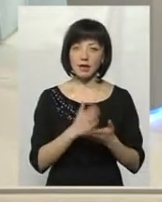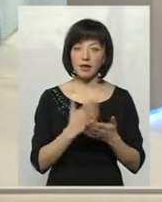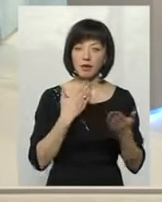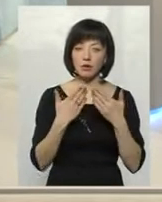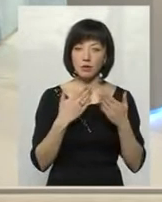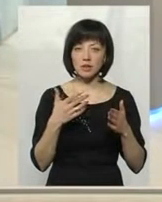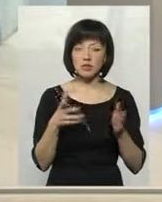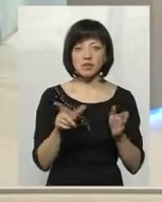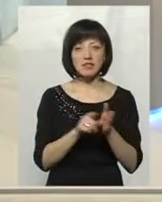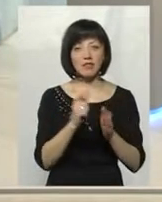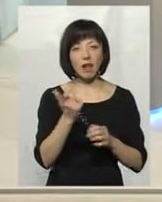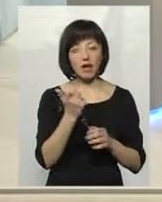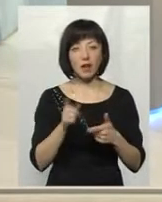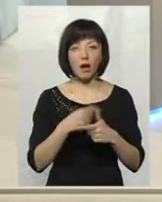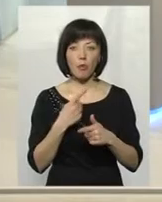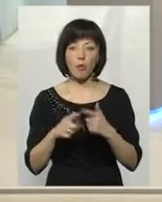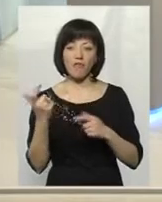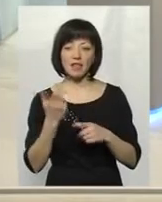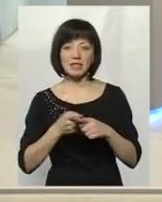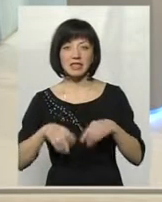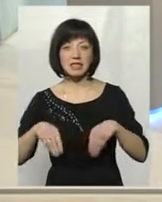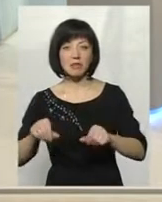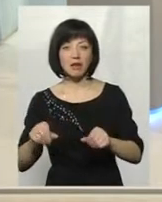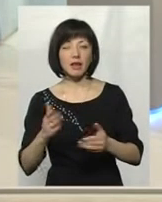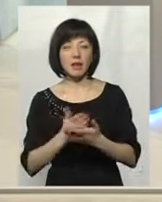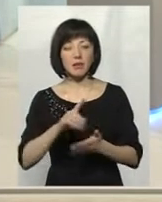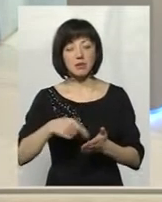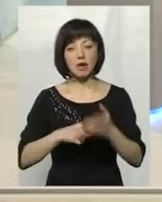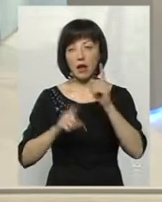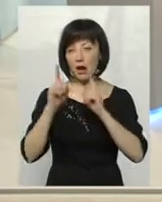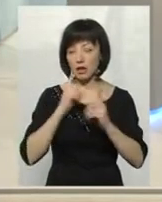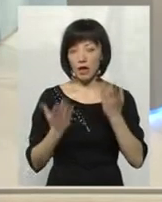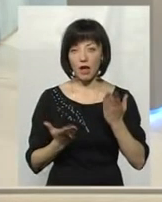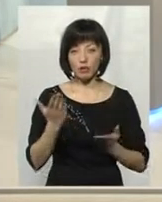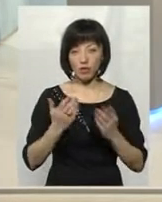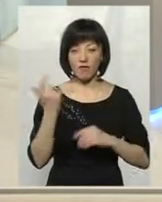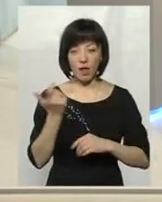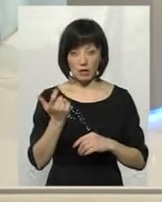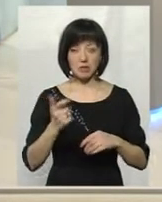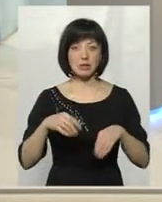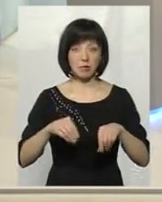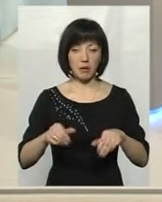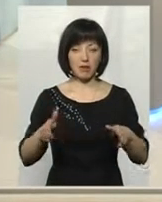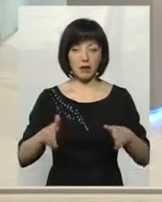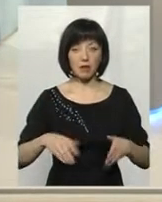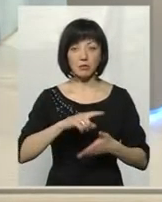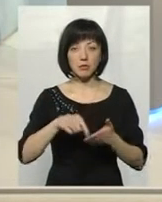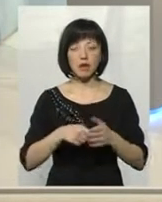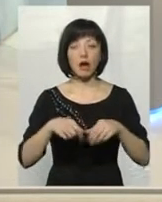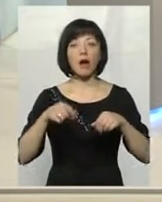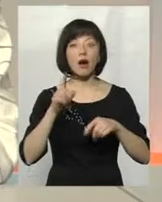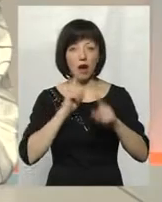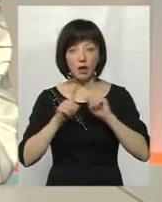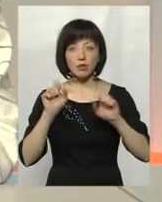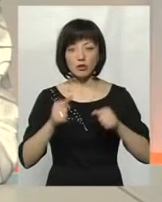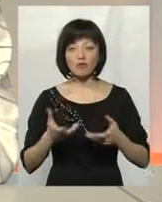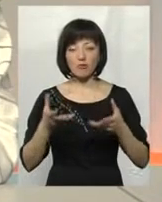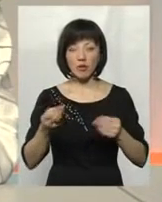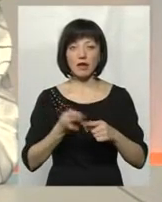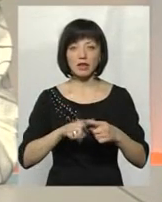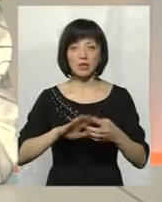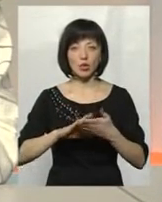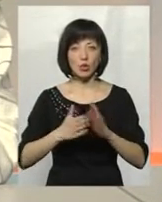з власником або власник цієї земельної ділянки є міська рада. І якщо є власником земельної ділянки міська рада, вона може впливати на цей